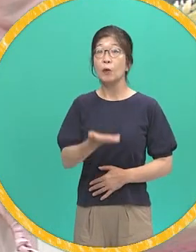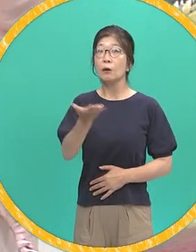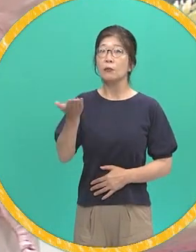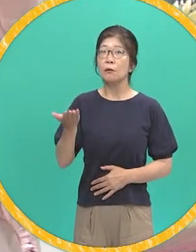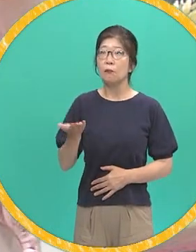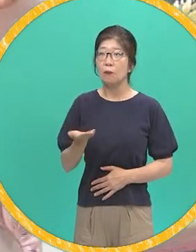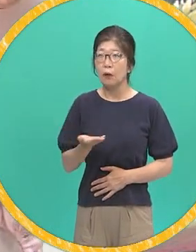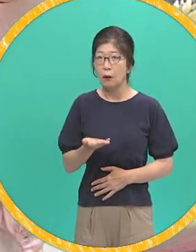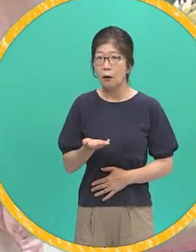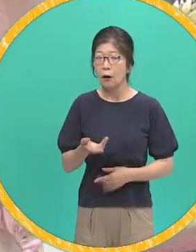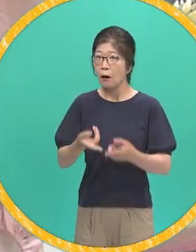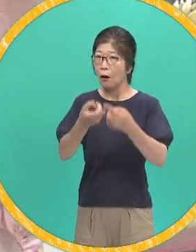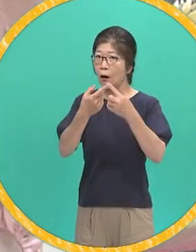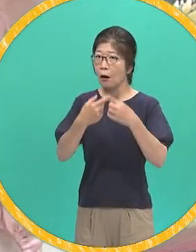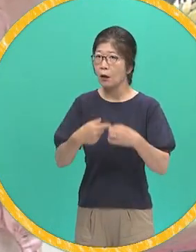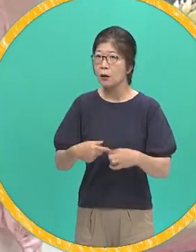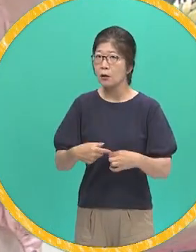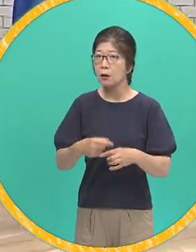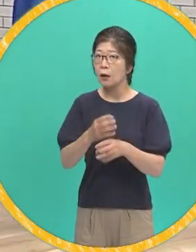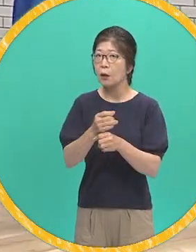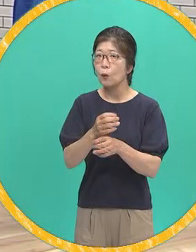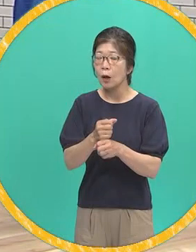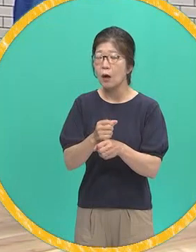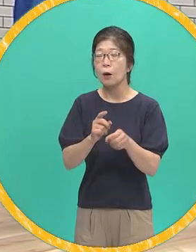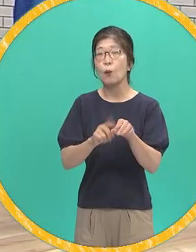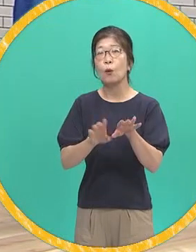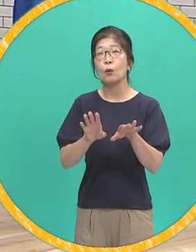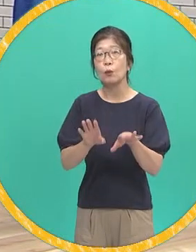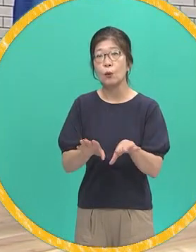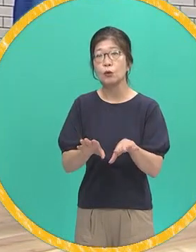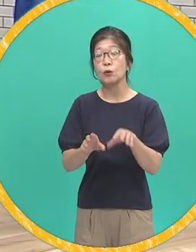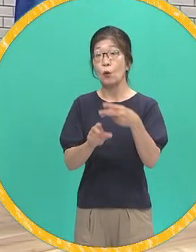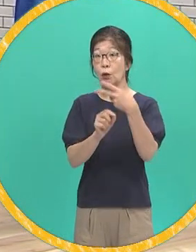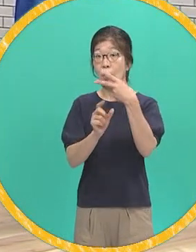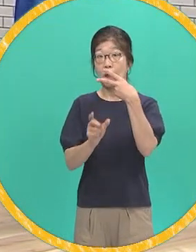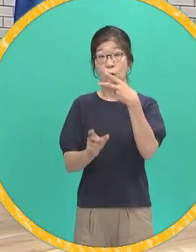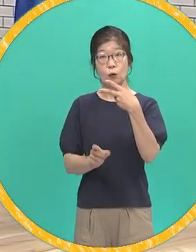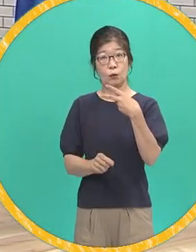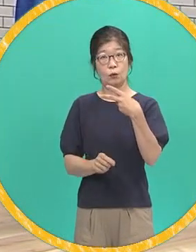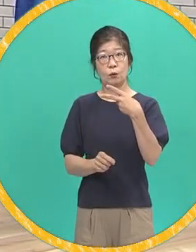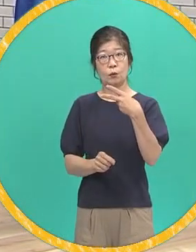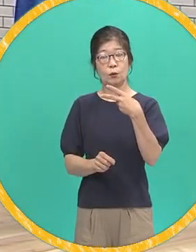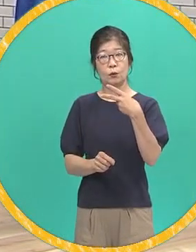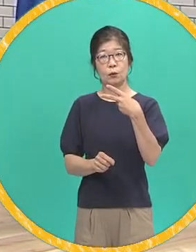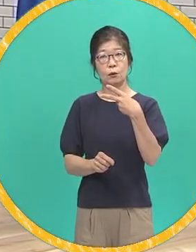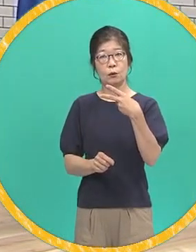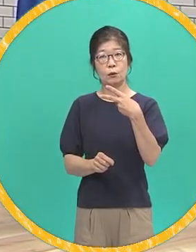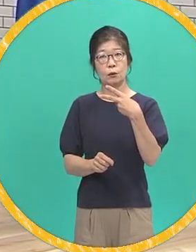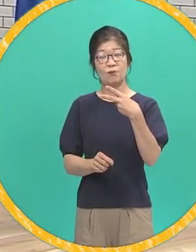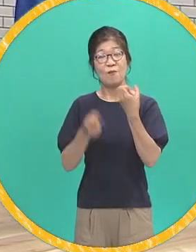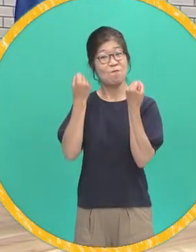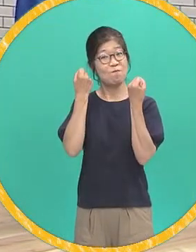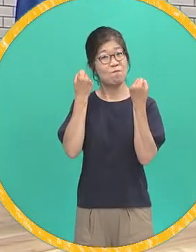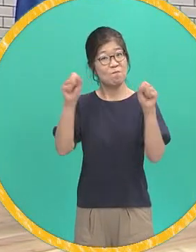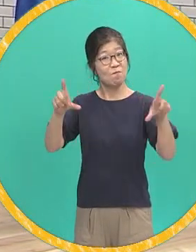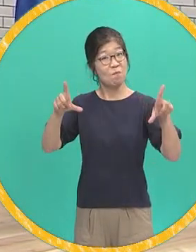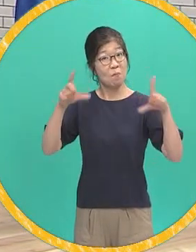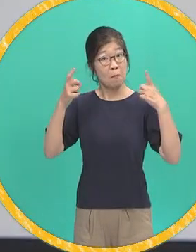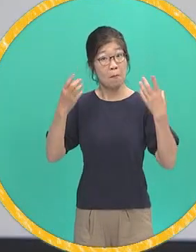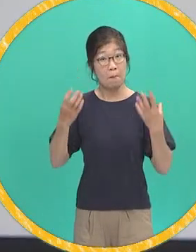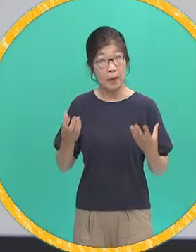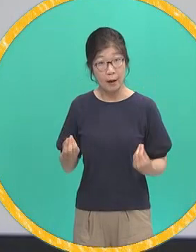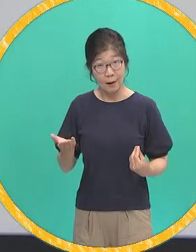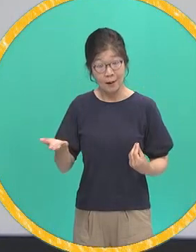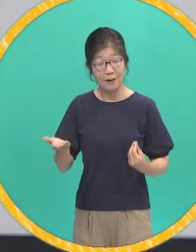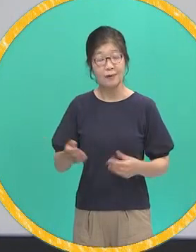カラーカードになったのが今年の2月ですよねもうデビューされたんですはい